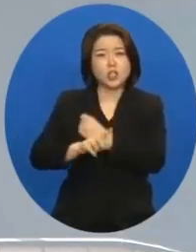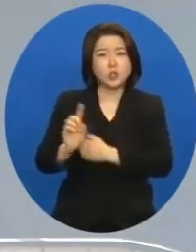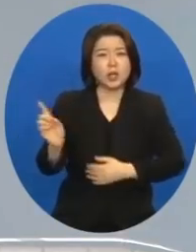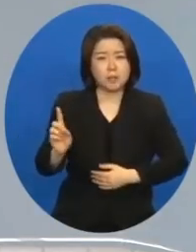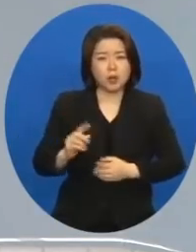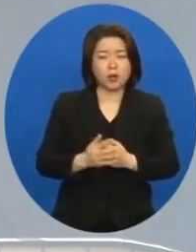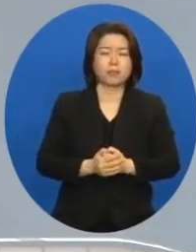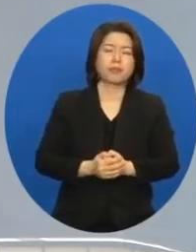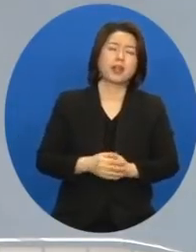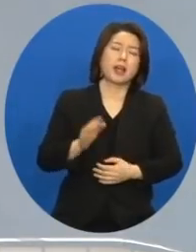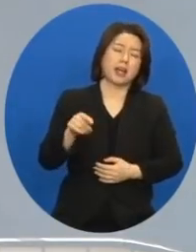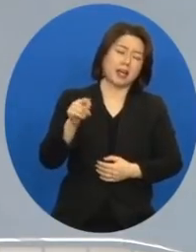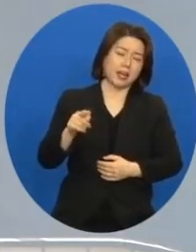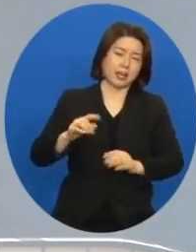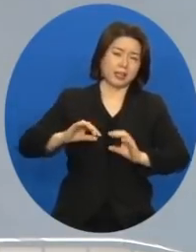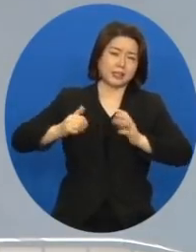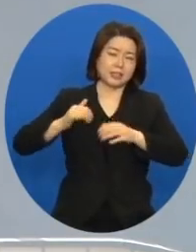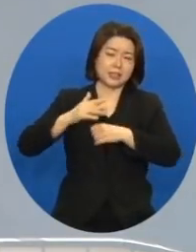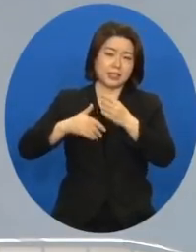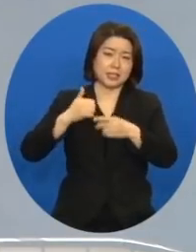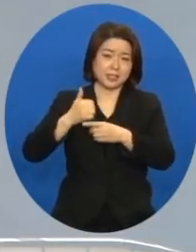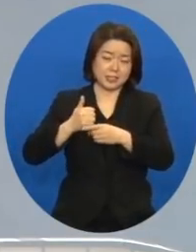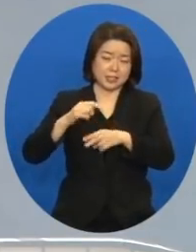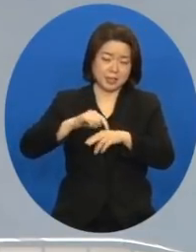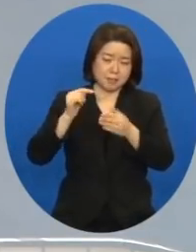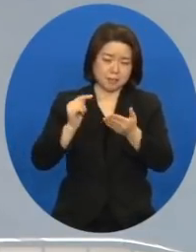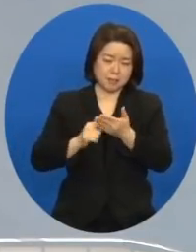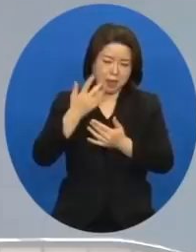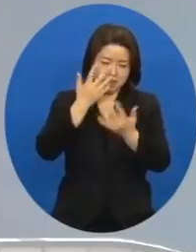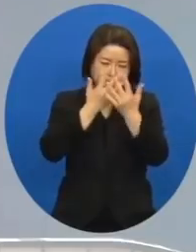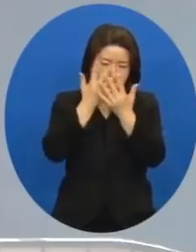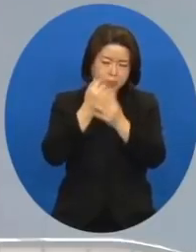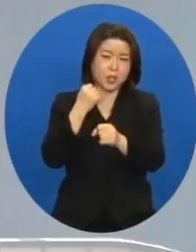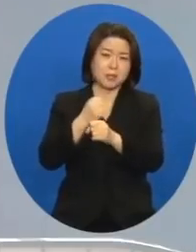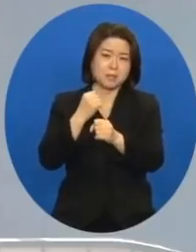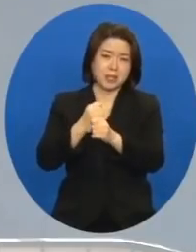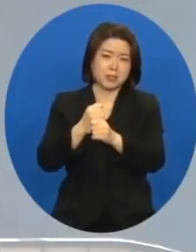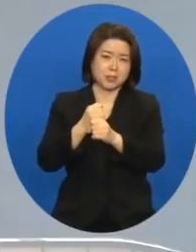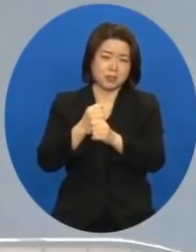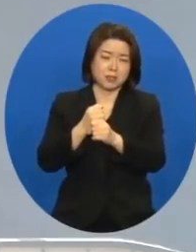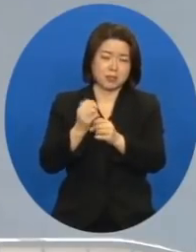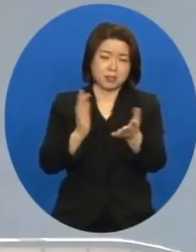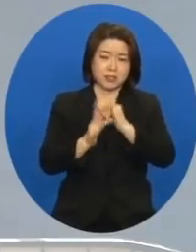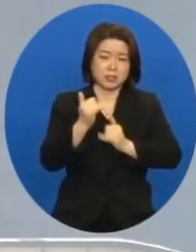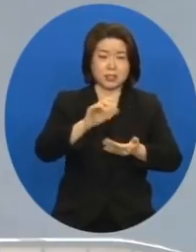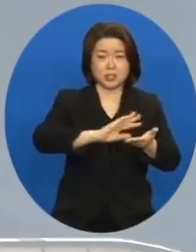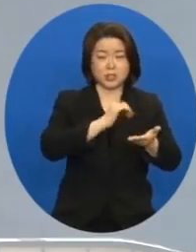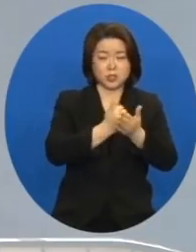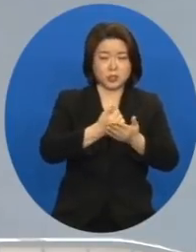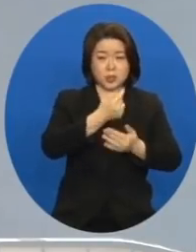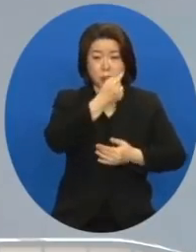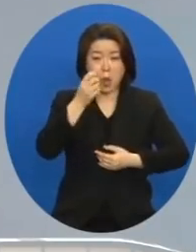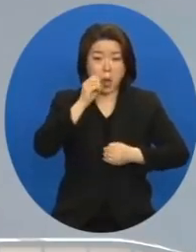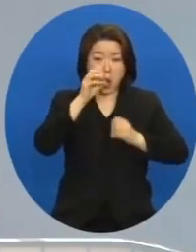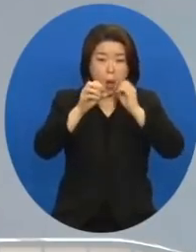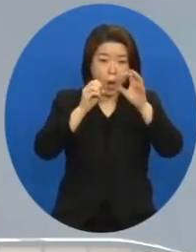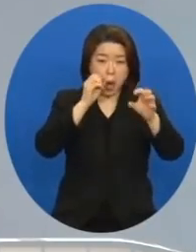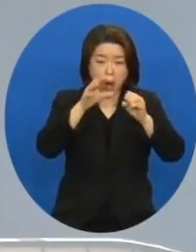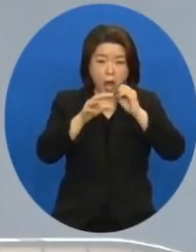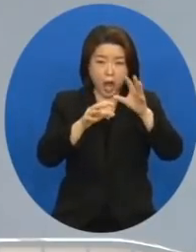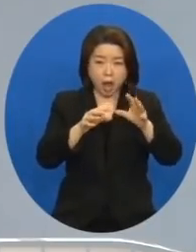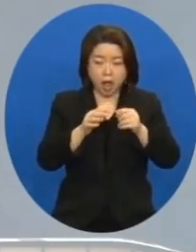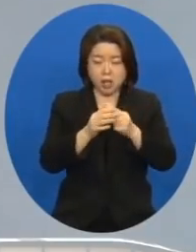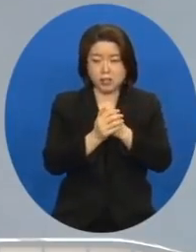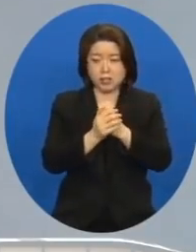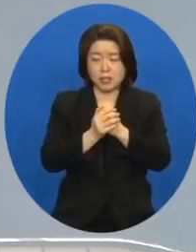이 세상 신이 마음을 어둡게 해서 그리스도 예수 그리스도를 증거하는 복음의 빛을